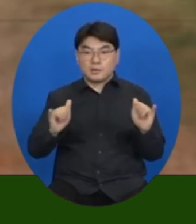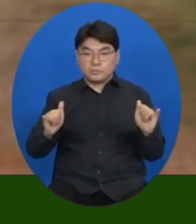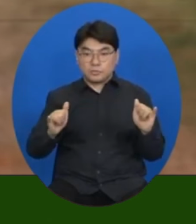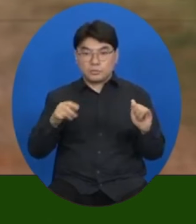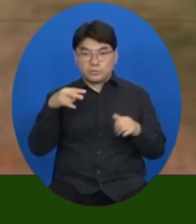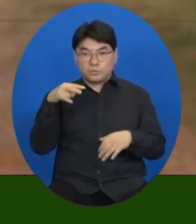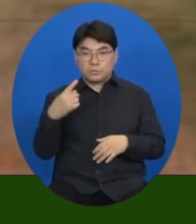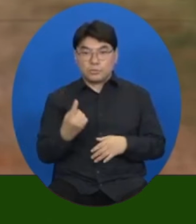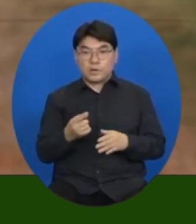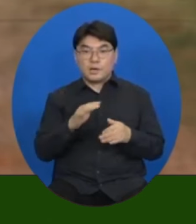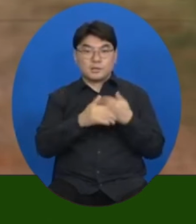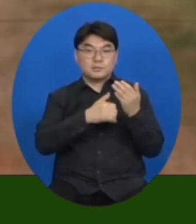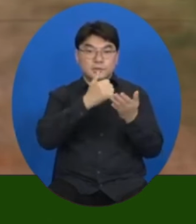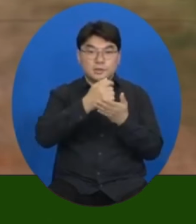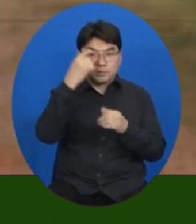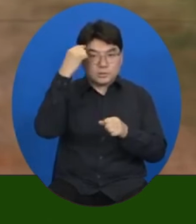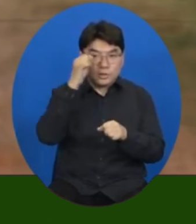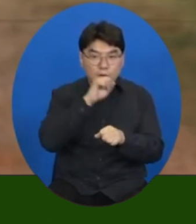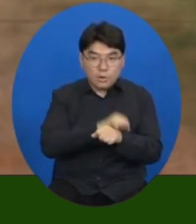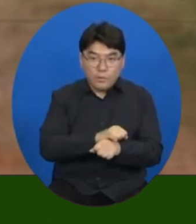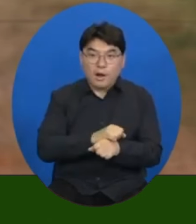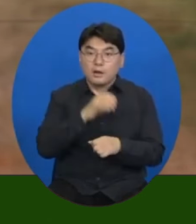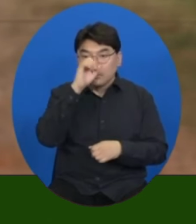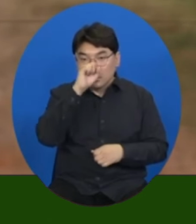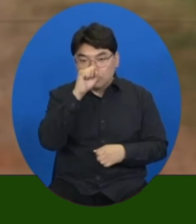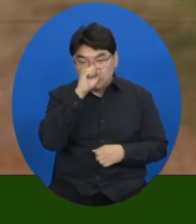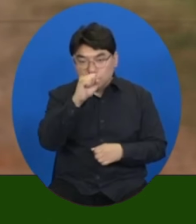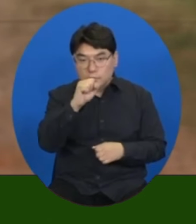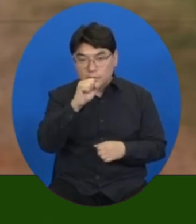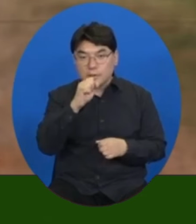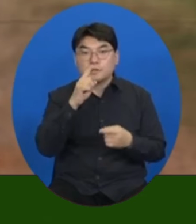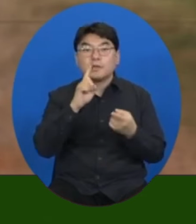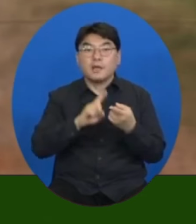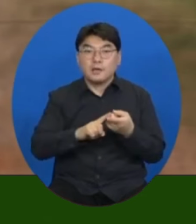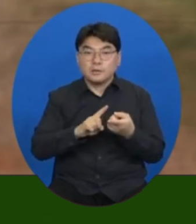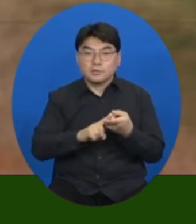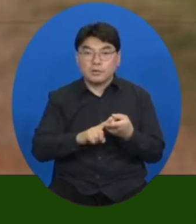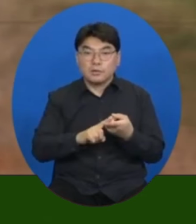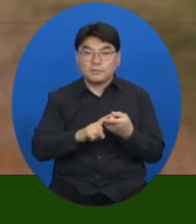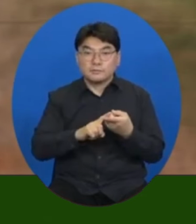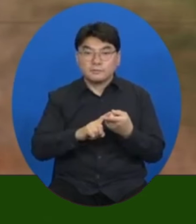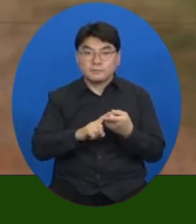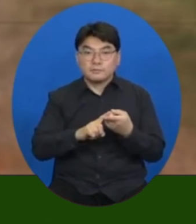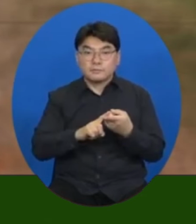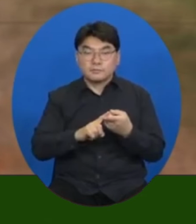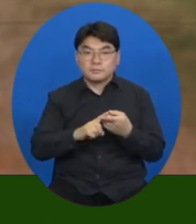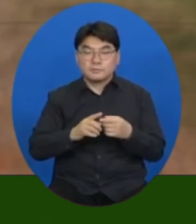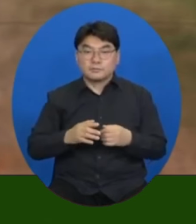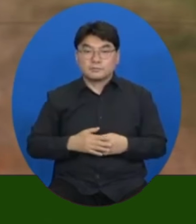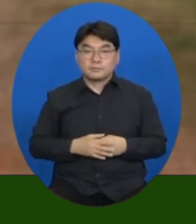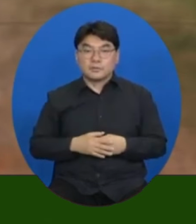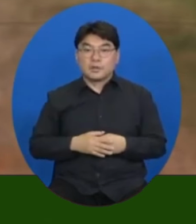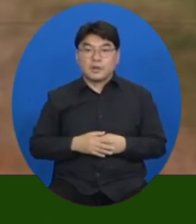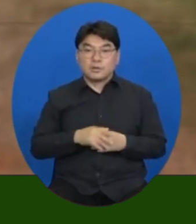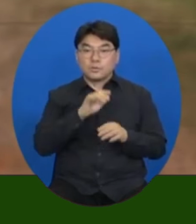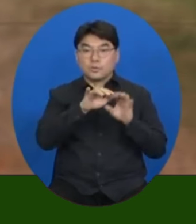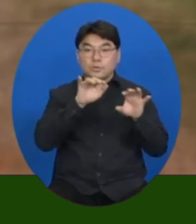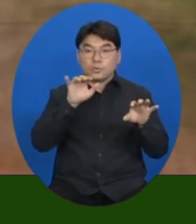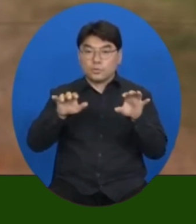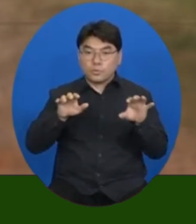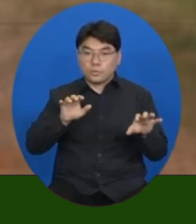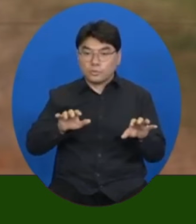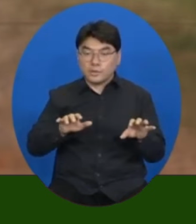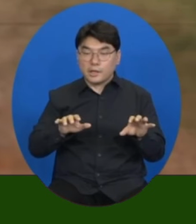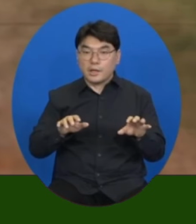하나님의 지혜와 어떤 그 선하심을 알만한 것들을이 지구상에 또 우주 만물의 곳곳에 심어